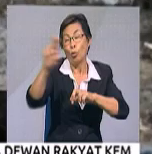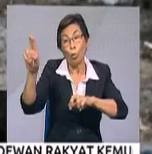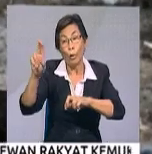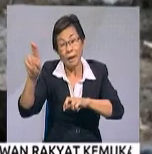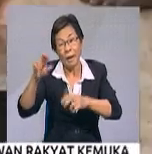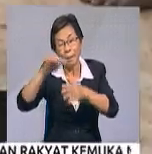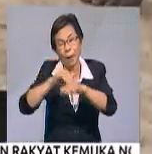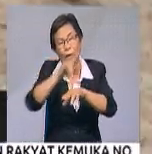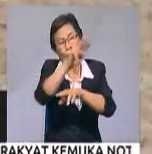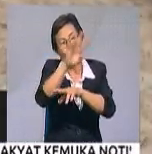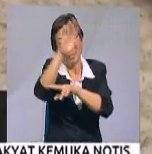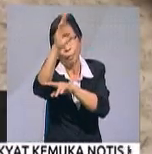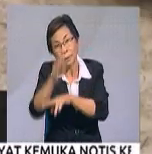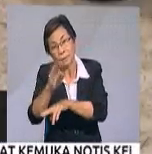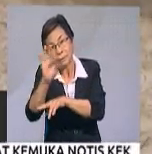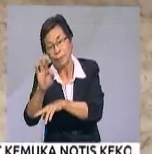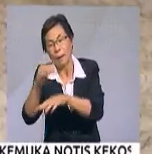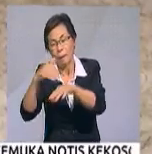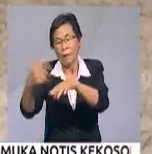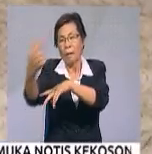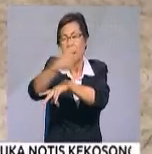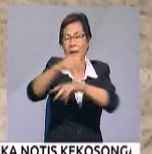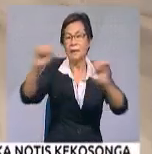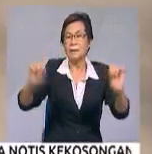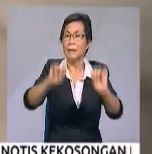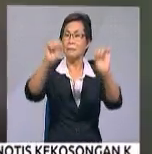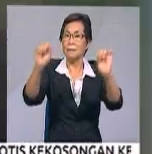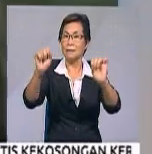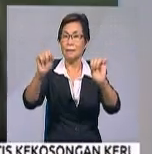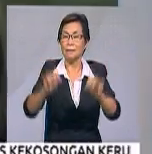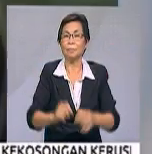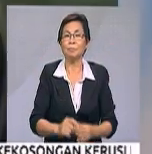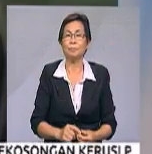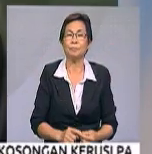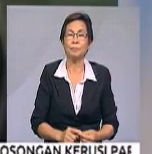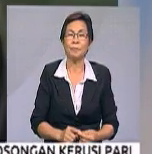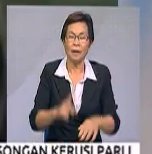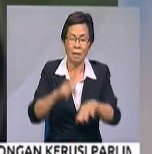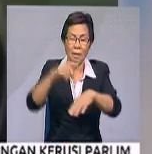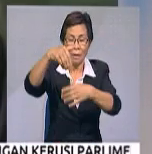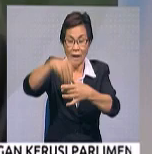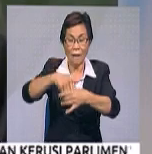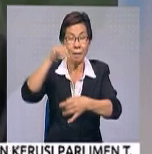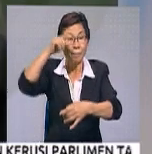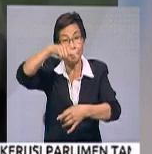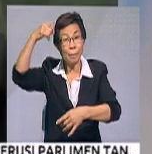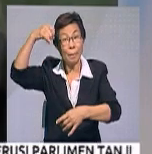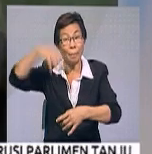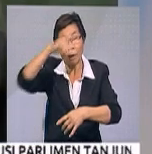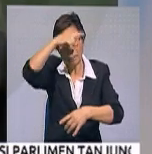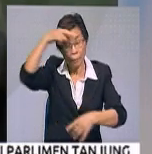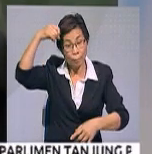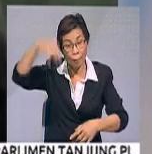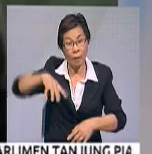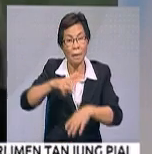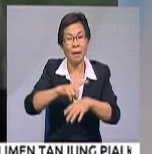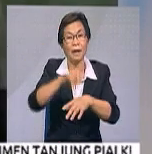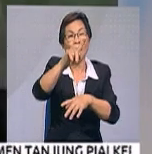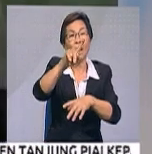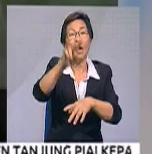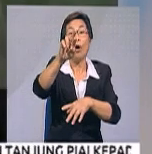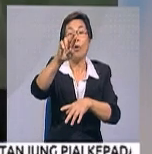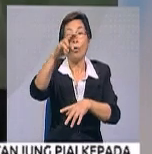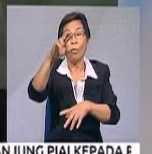pada 24 September Selasa. In Myanmar, Muslims in Rakhine